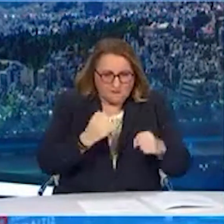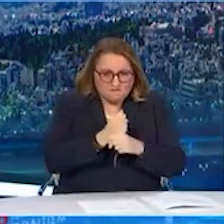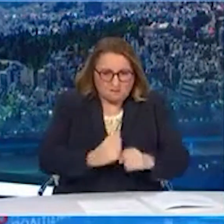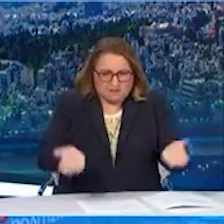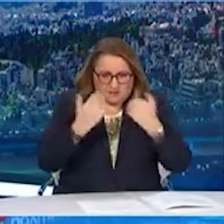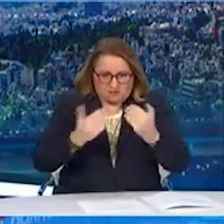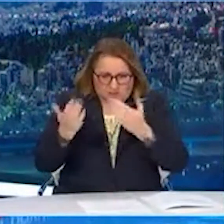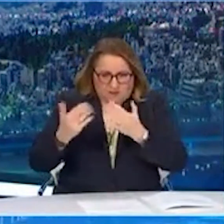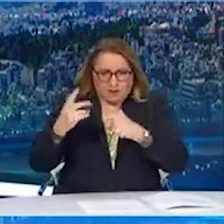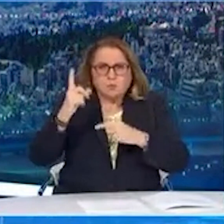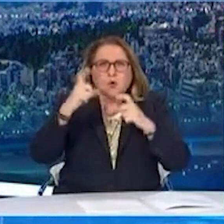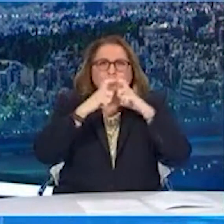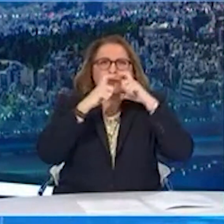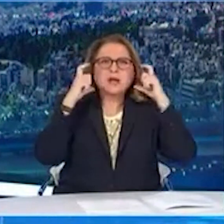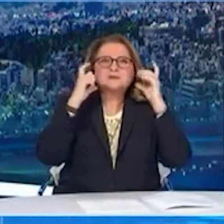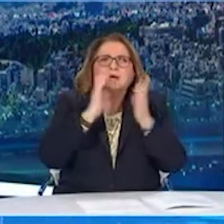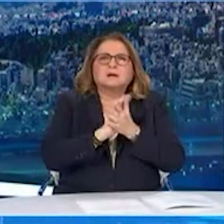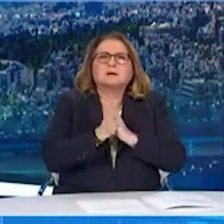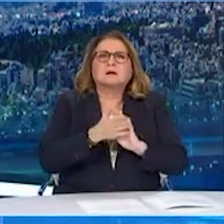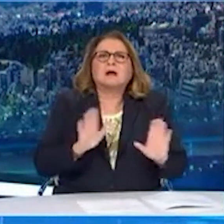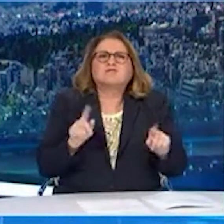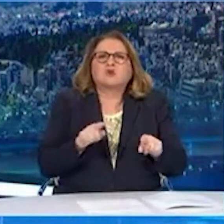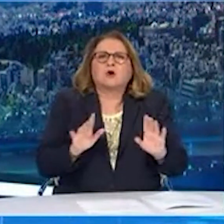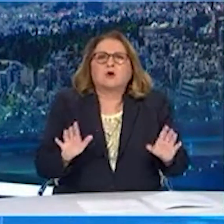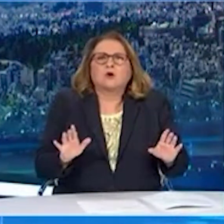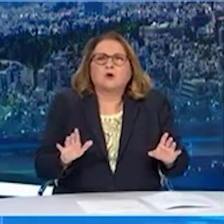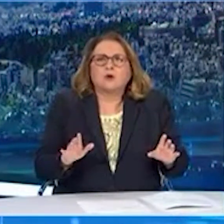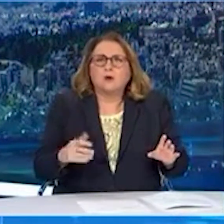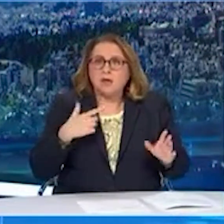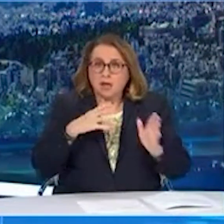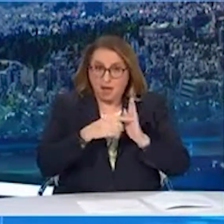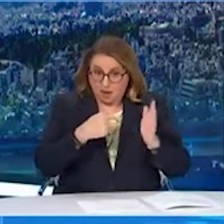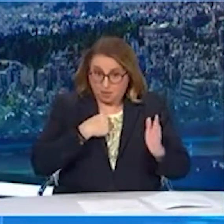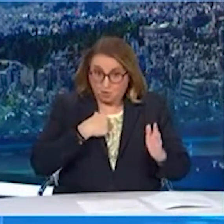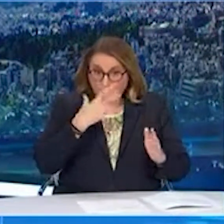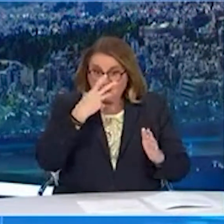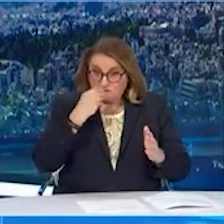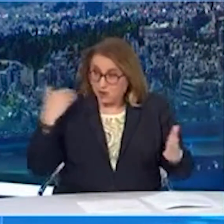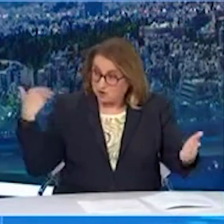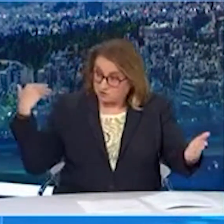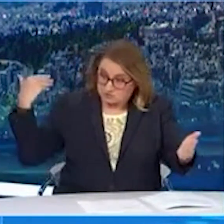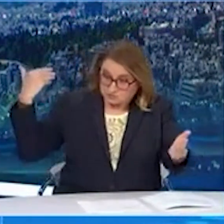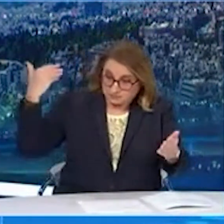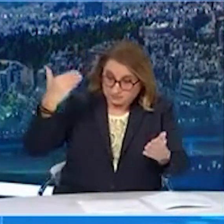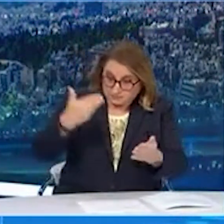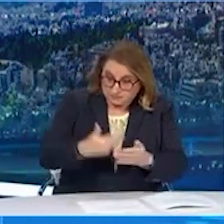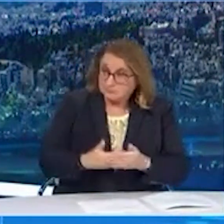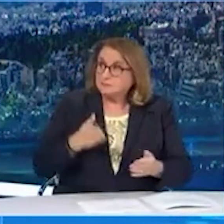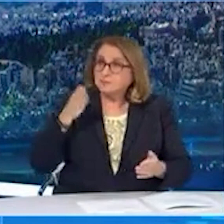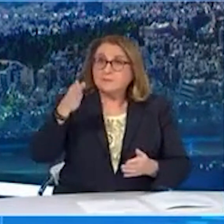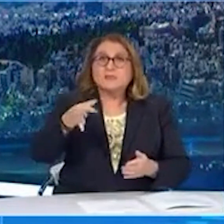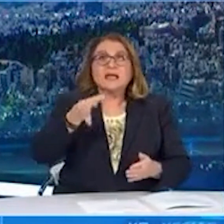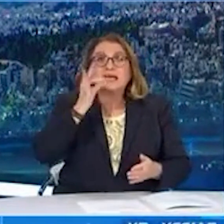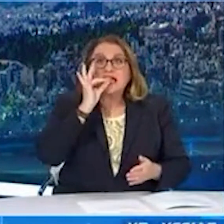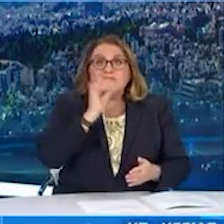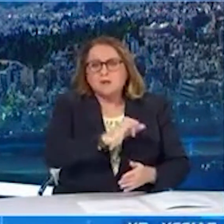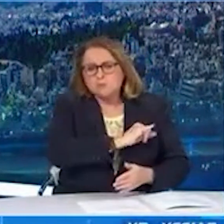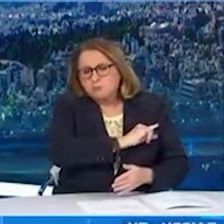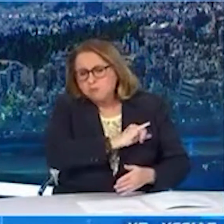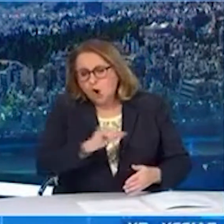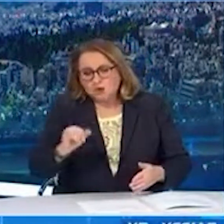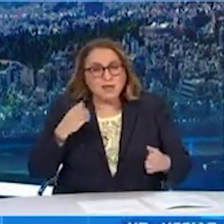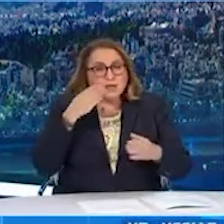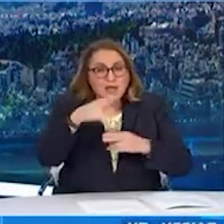Στο καφέ, στο εστιατόριο, δεν έχω πάει από το Φεβρουάριο. Δεν έχω ζήσει αυτό που ζούσα